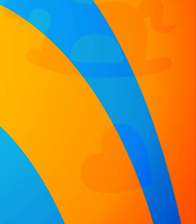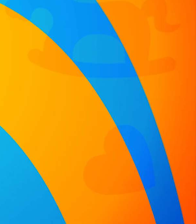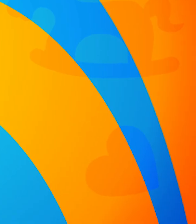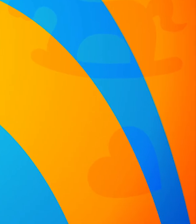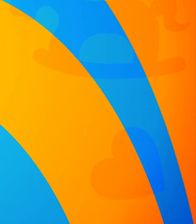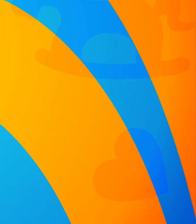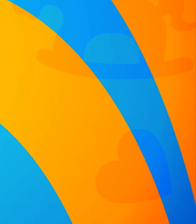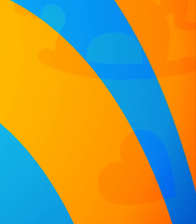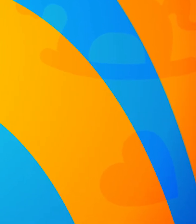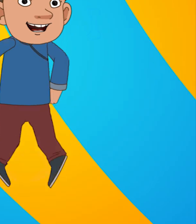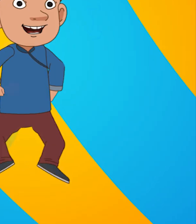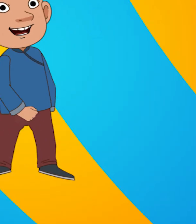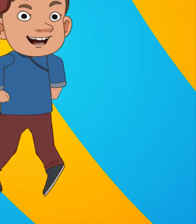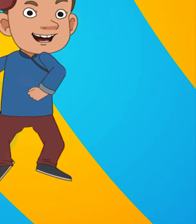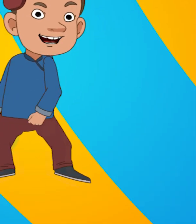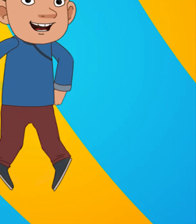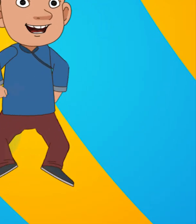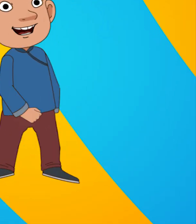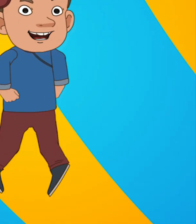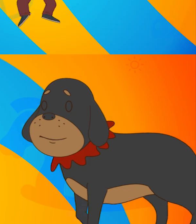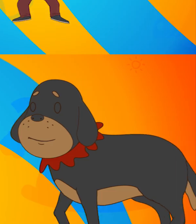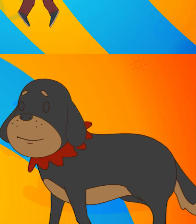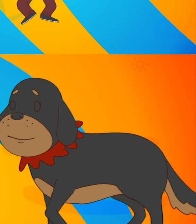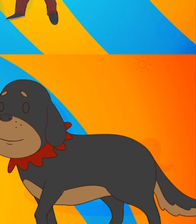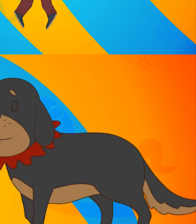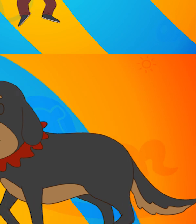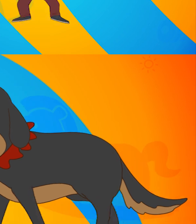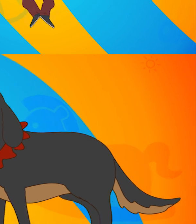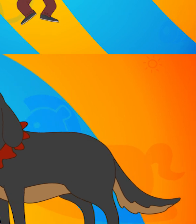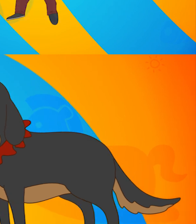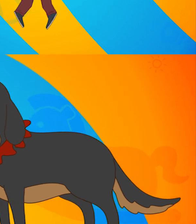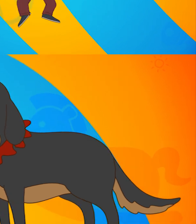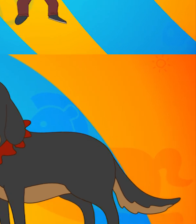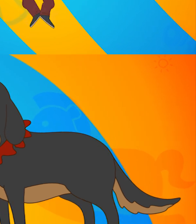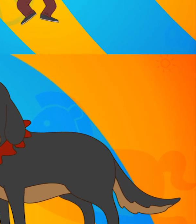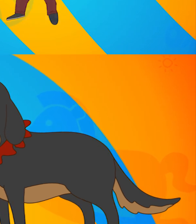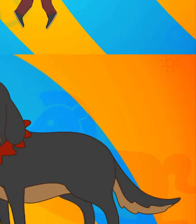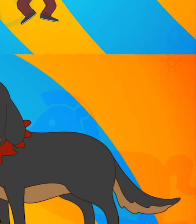дүүрүүд байна хамтаа тоглох хөргөн бүгдүүд